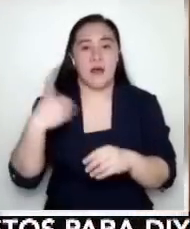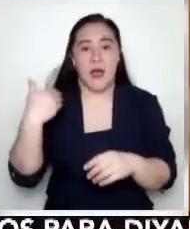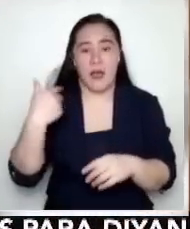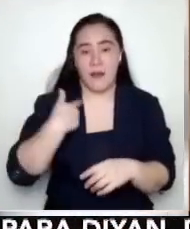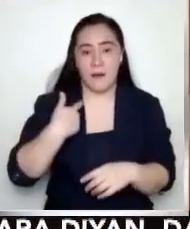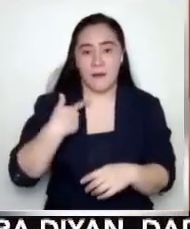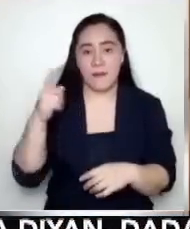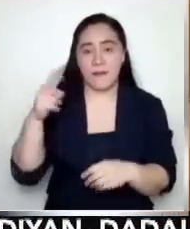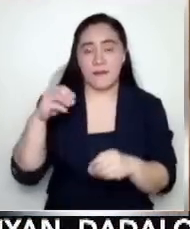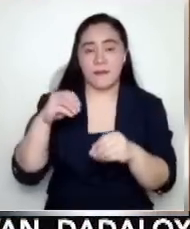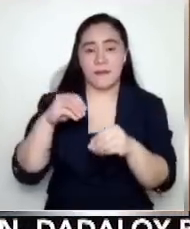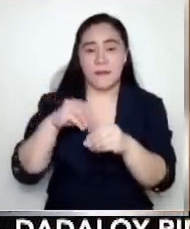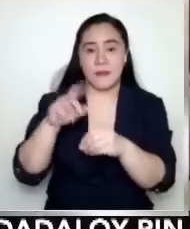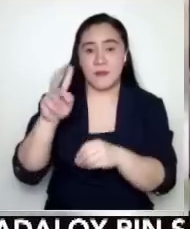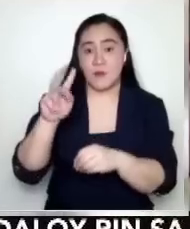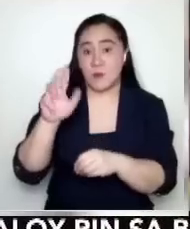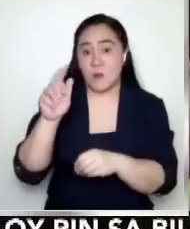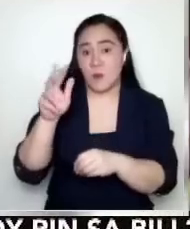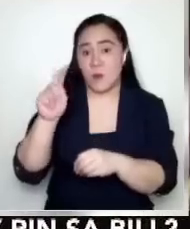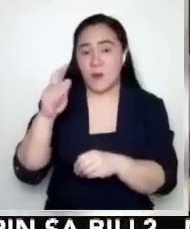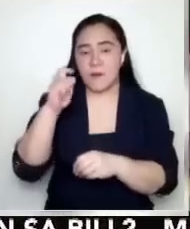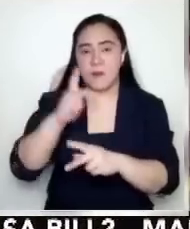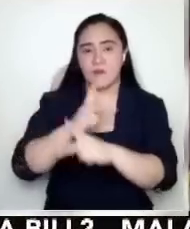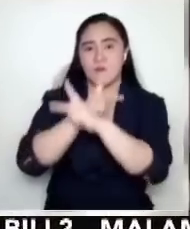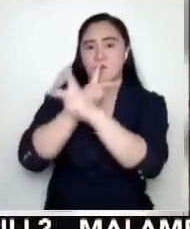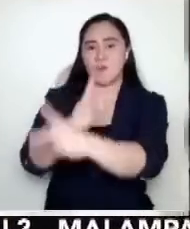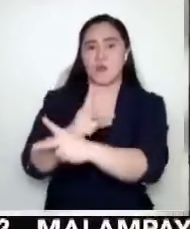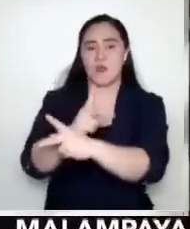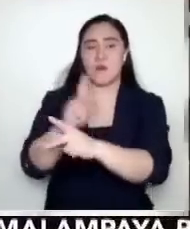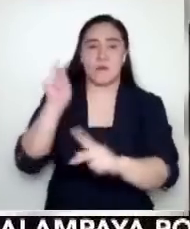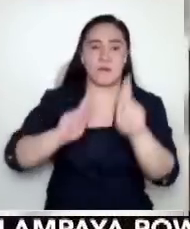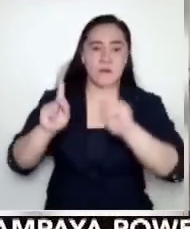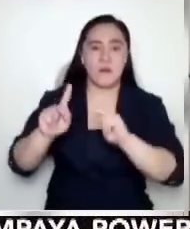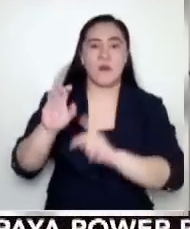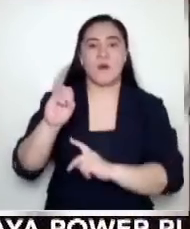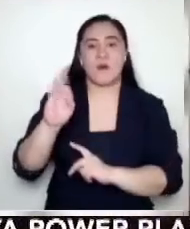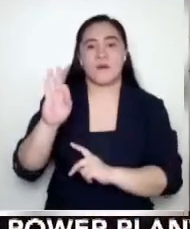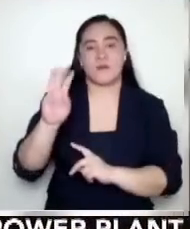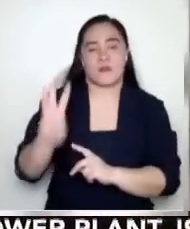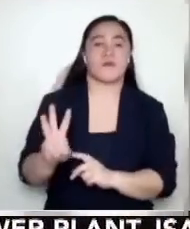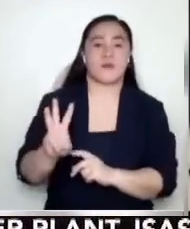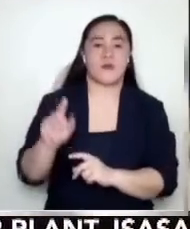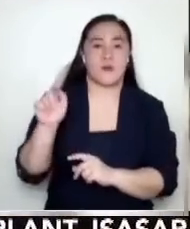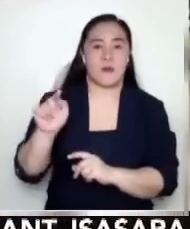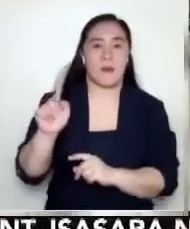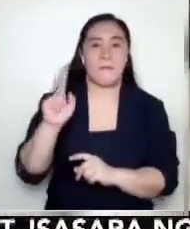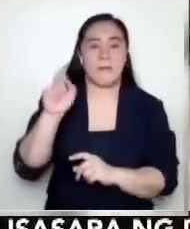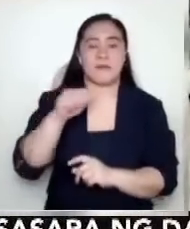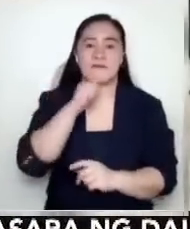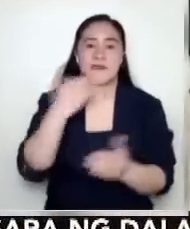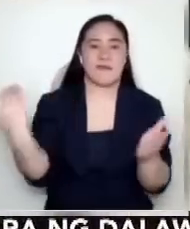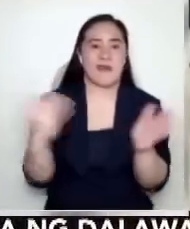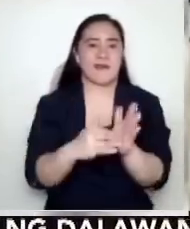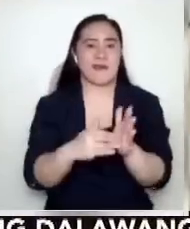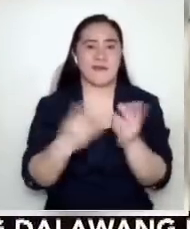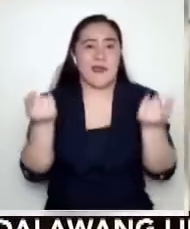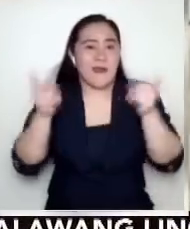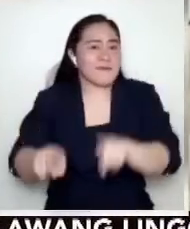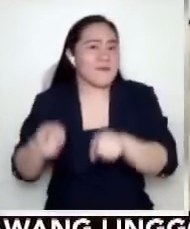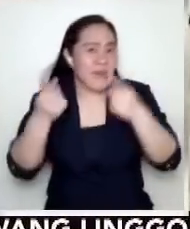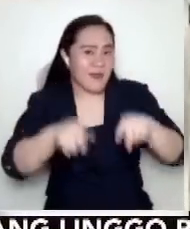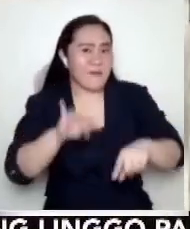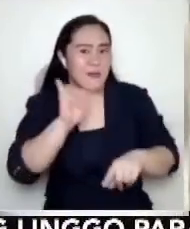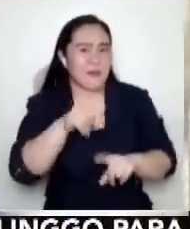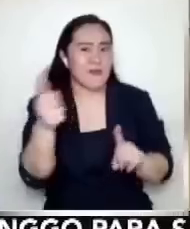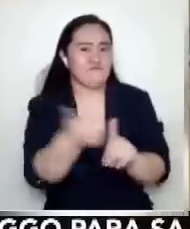para mapatibay ang mga proteksyon na ibinibigay sa mga OFWs para hindi na maulit ang ganitong pang-aabuso.